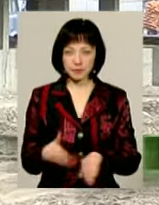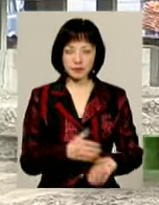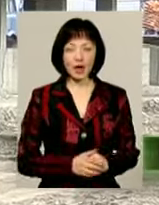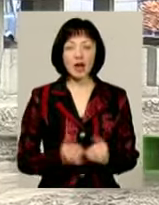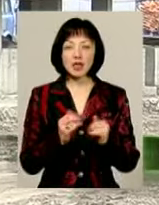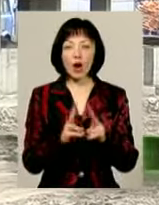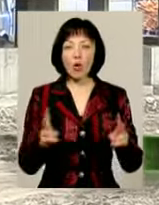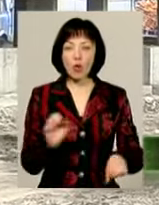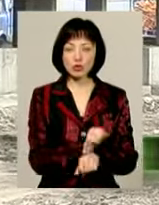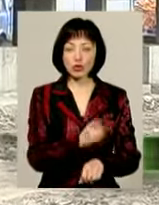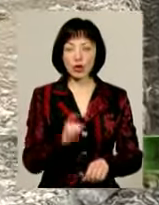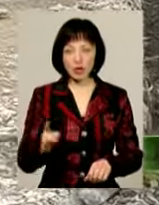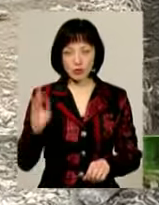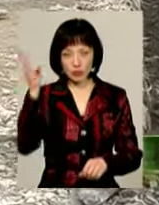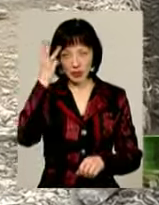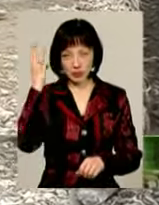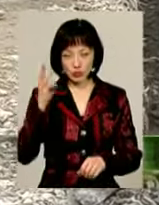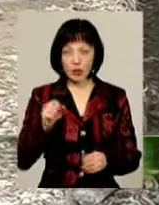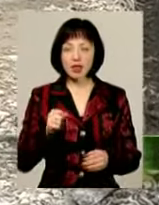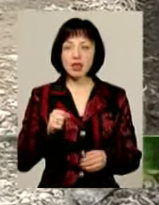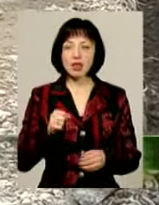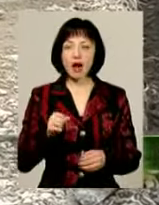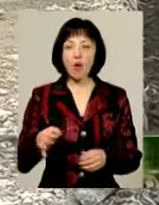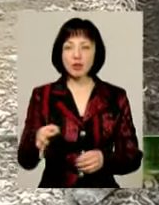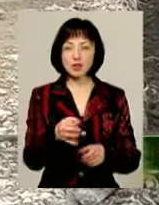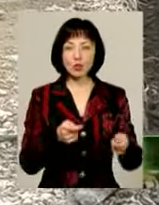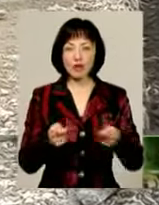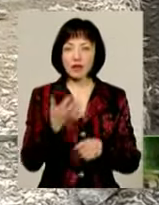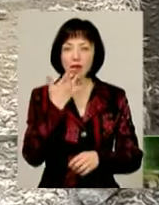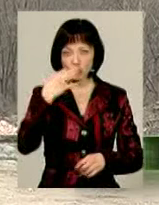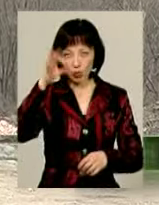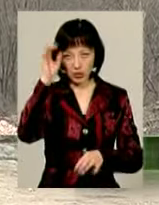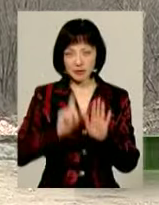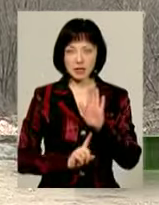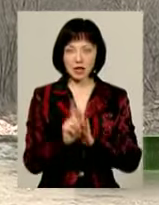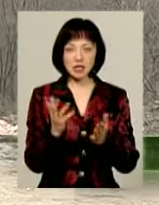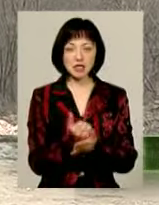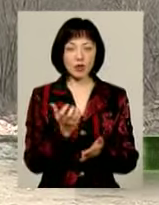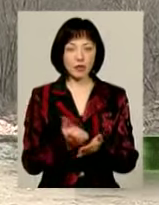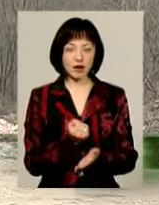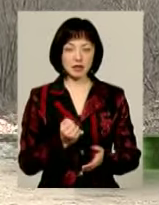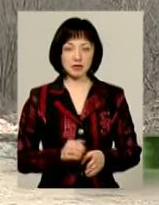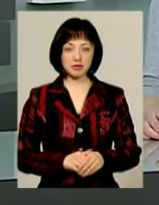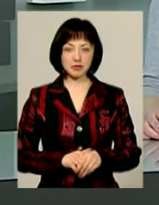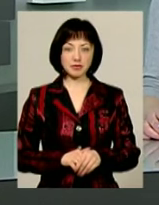Для кого стоянка? В обласному центрі на автостоянці обласного управління Нацполіції взялися заробляти.